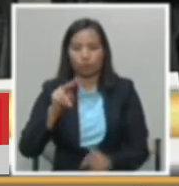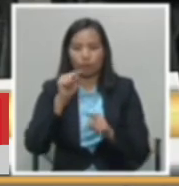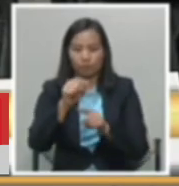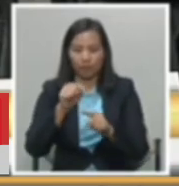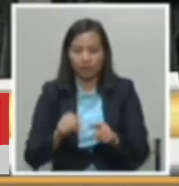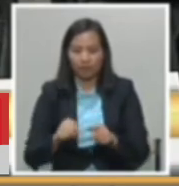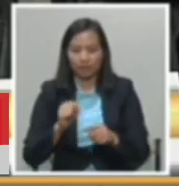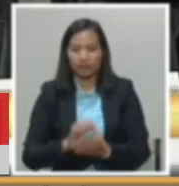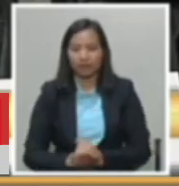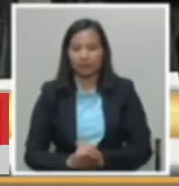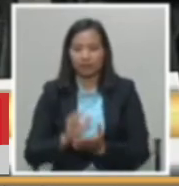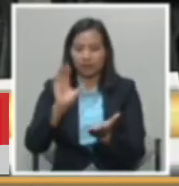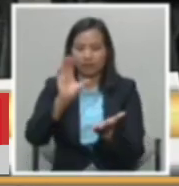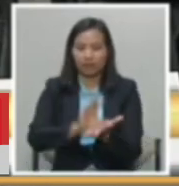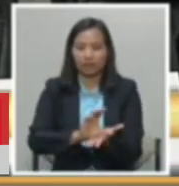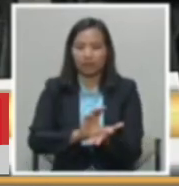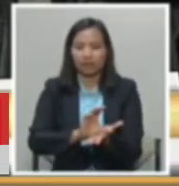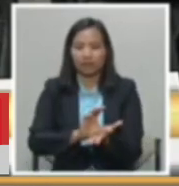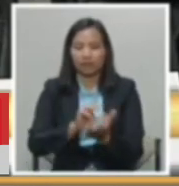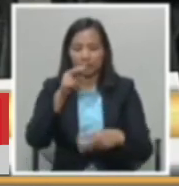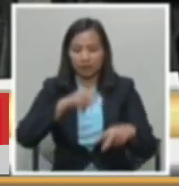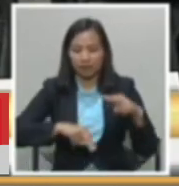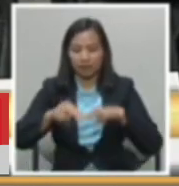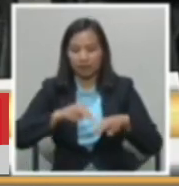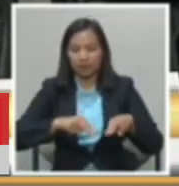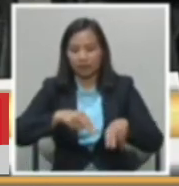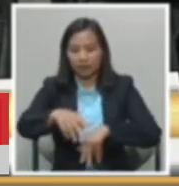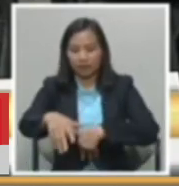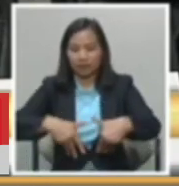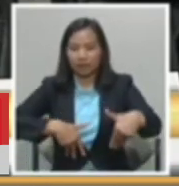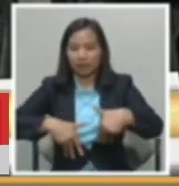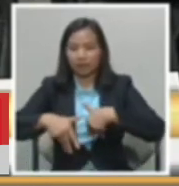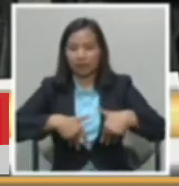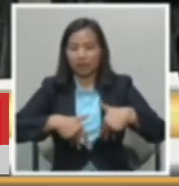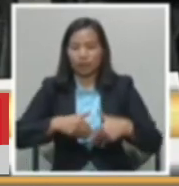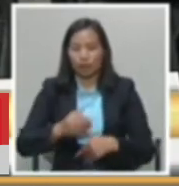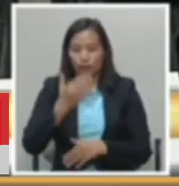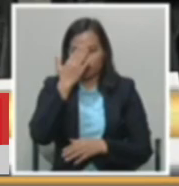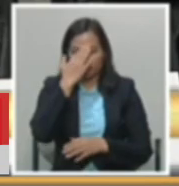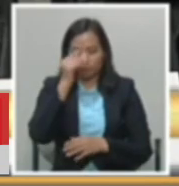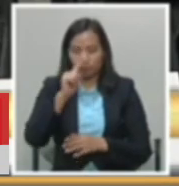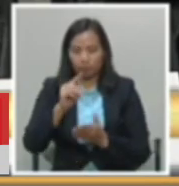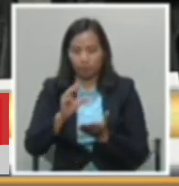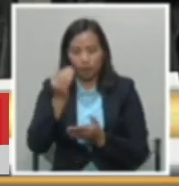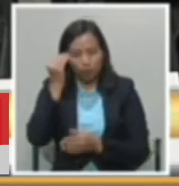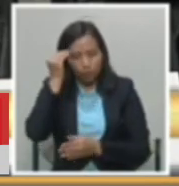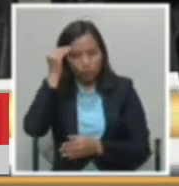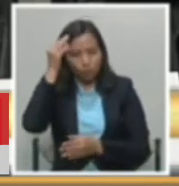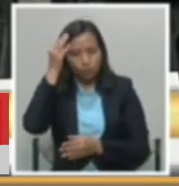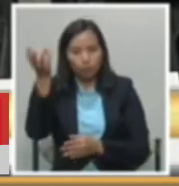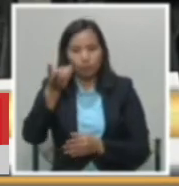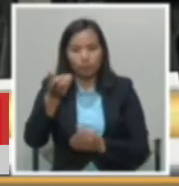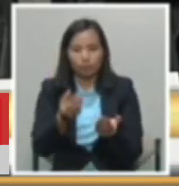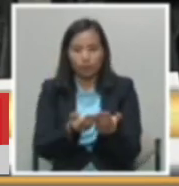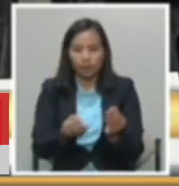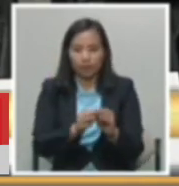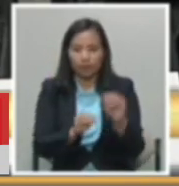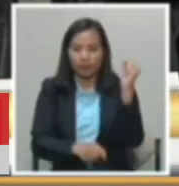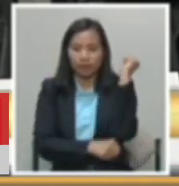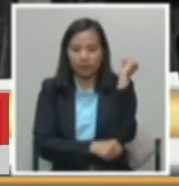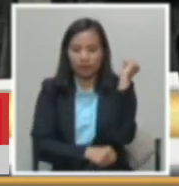0.2% เรามีกองทุนที่ดูแลพี่น้องเพราะก็คือความรู้น้อยจนแล้วก็เ